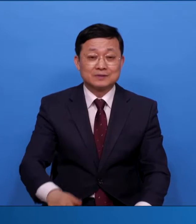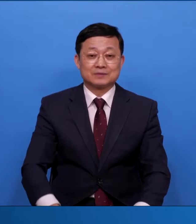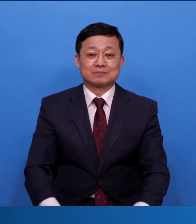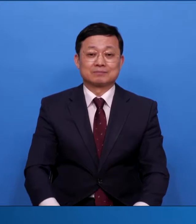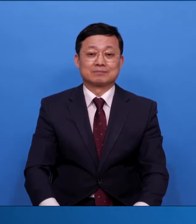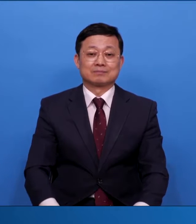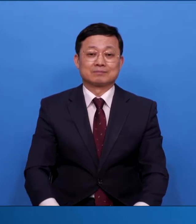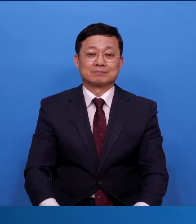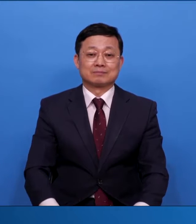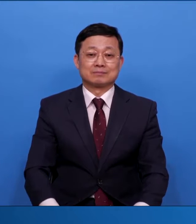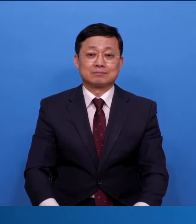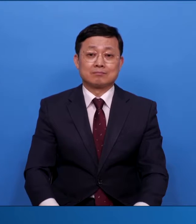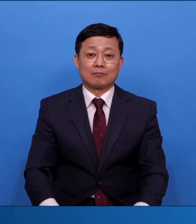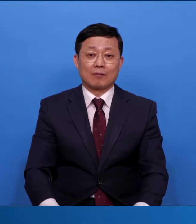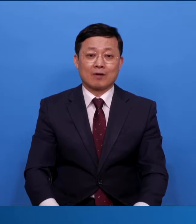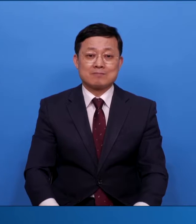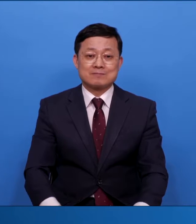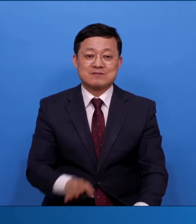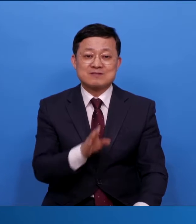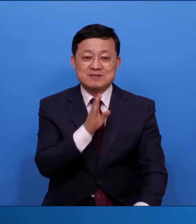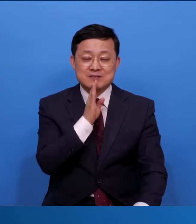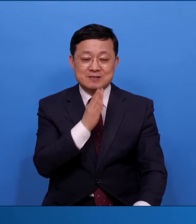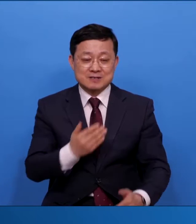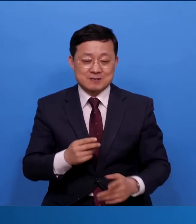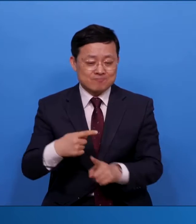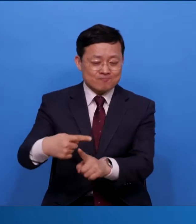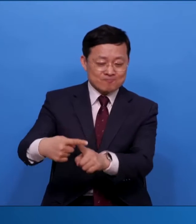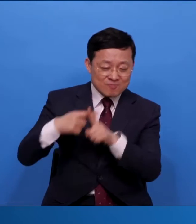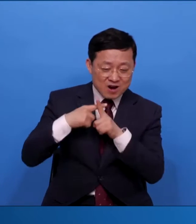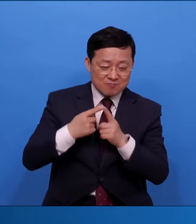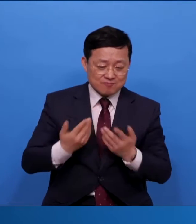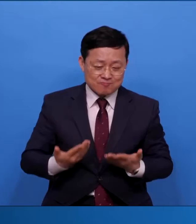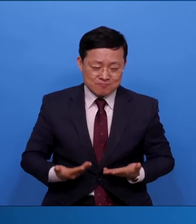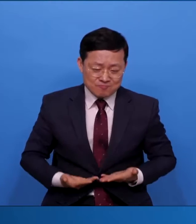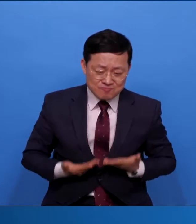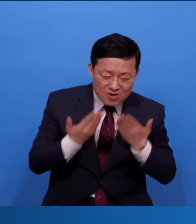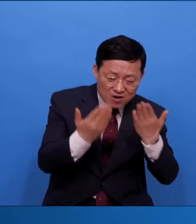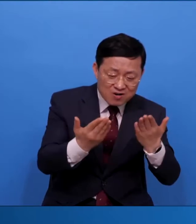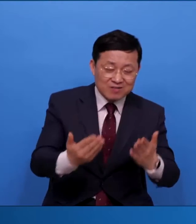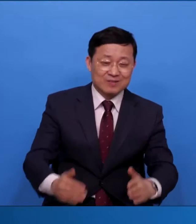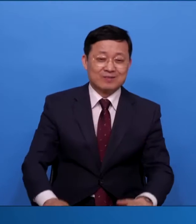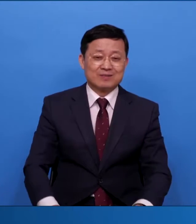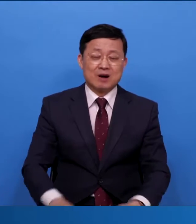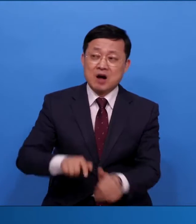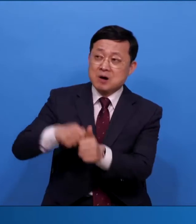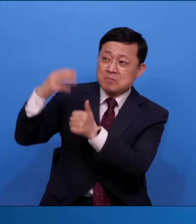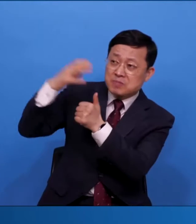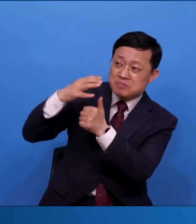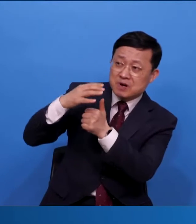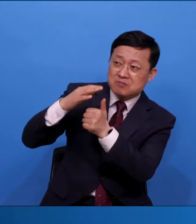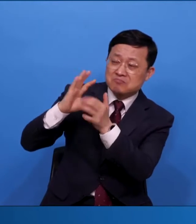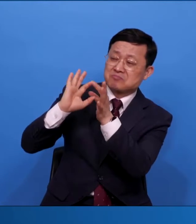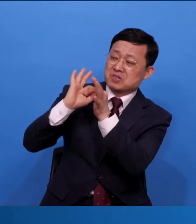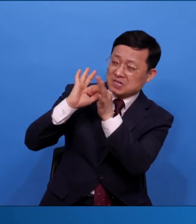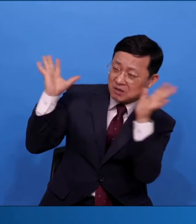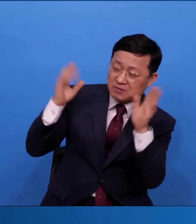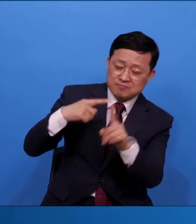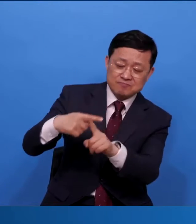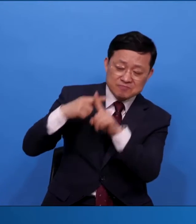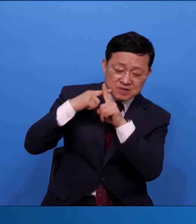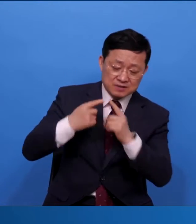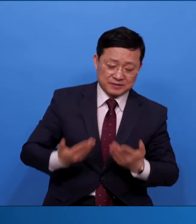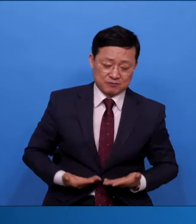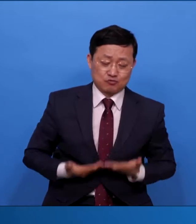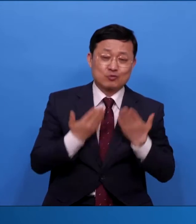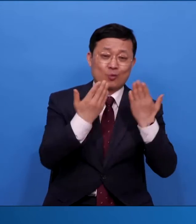在这里出现了真门徒，出现了怎样的门徒呢？ 순교자들 나왔어요. 出现了殉教者. 막 비판하고 뭐 하니까 여기 순교자들이 나오니까 이